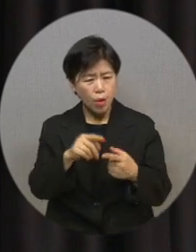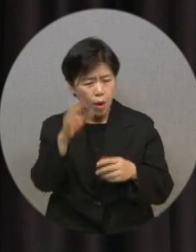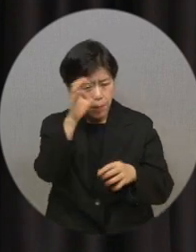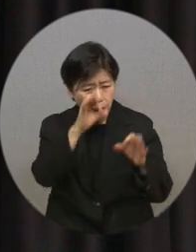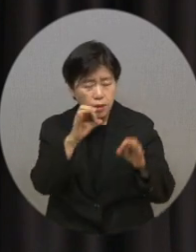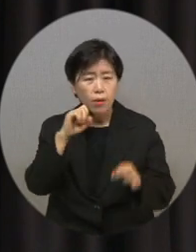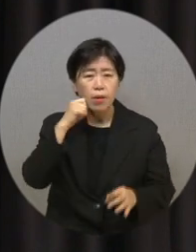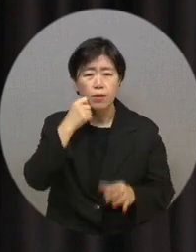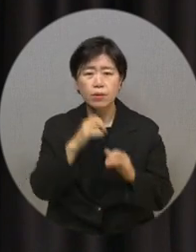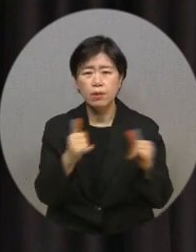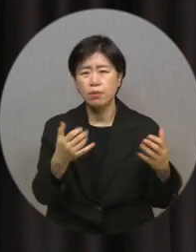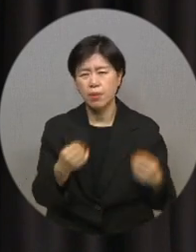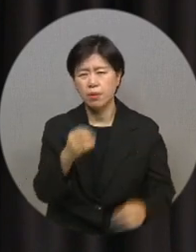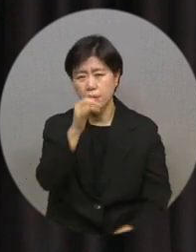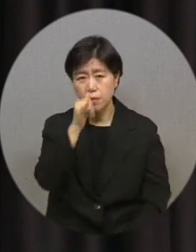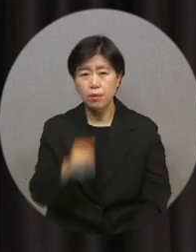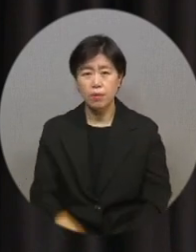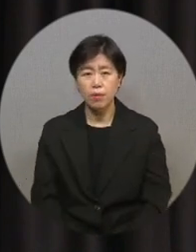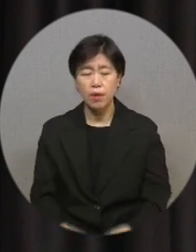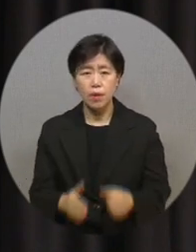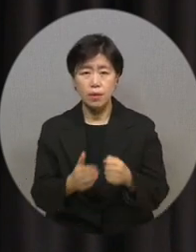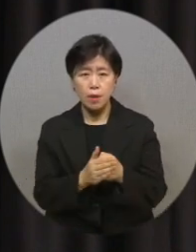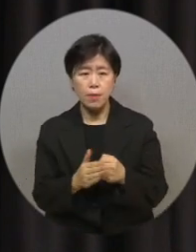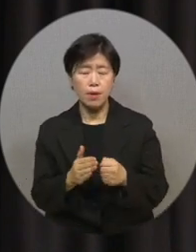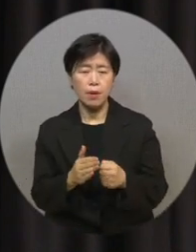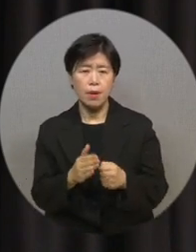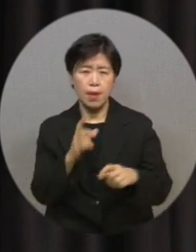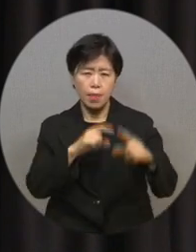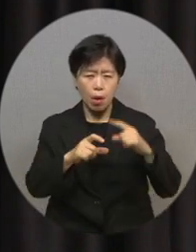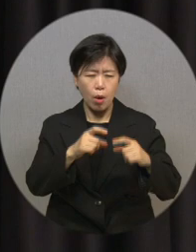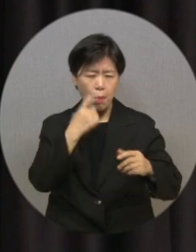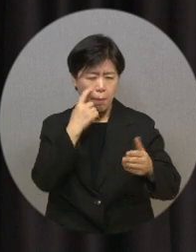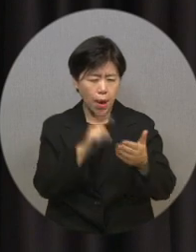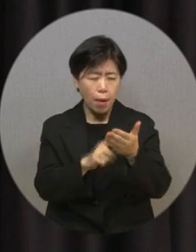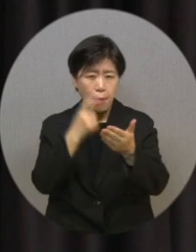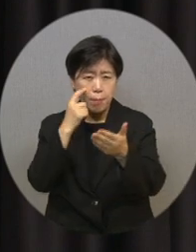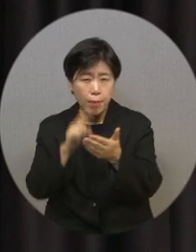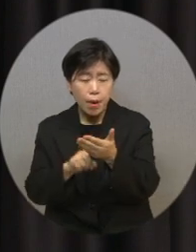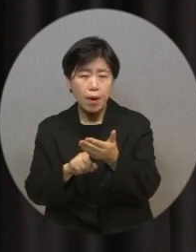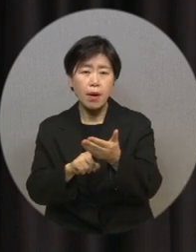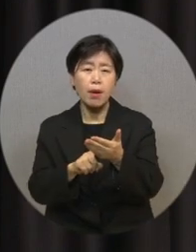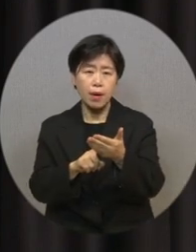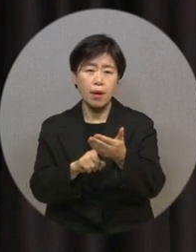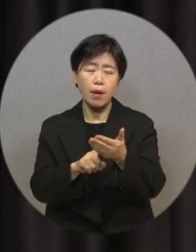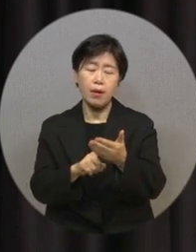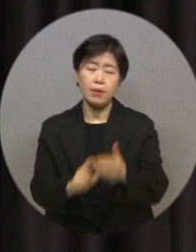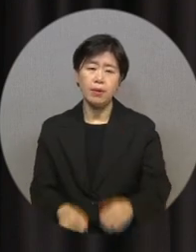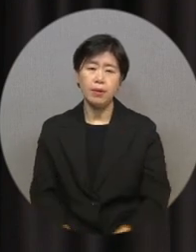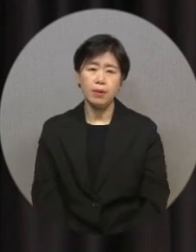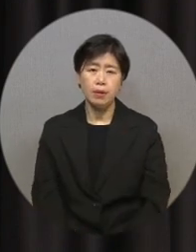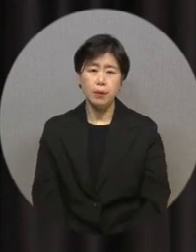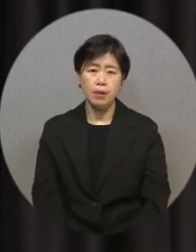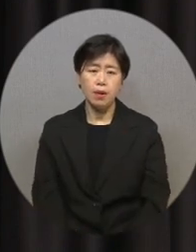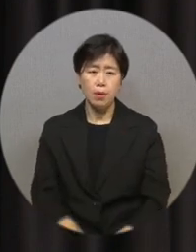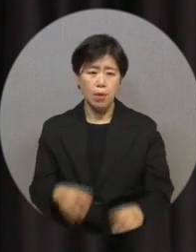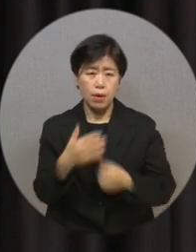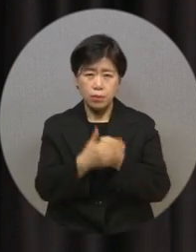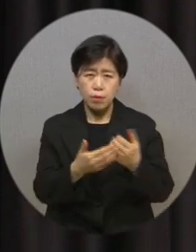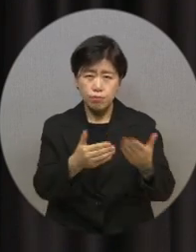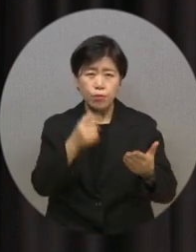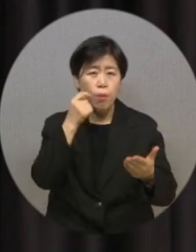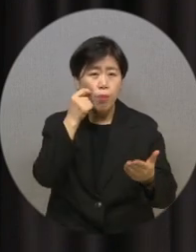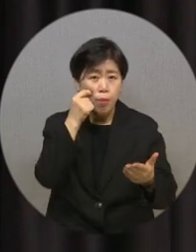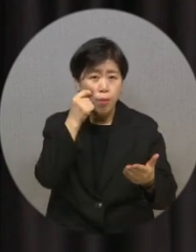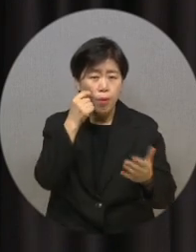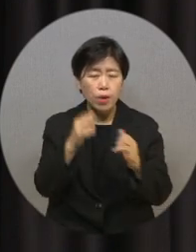많아요 그래서 그분들을 좀 지속적으로 좀 발굴을 하고 고 전수 조사를 통해서 좀 발굴을 해서 사각 지대에서 좀